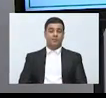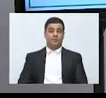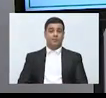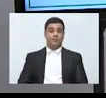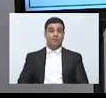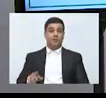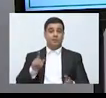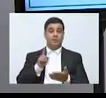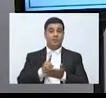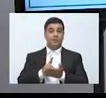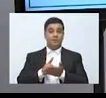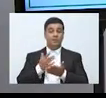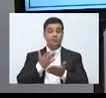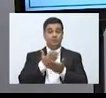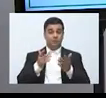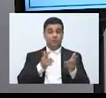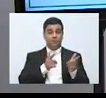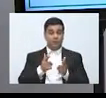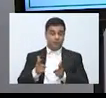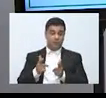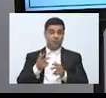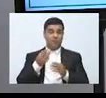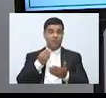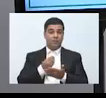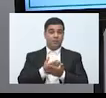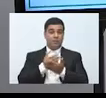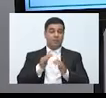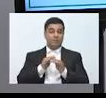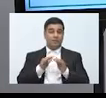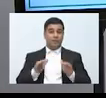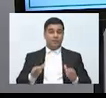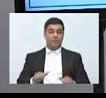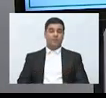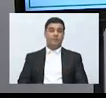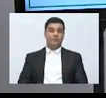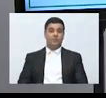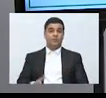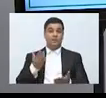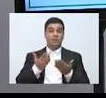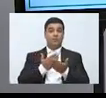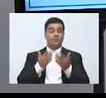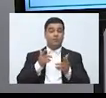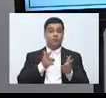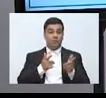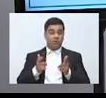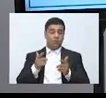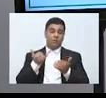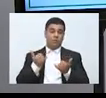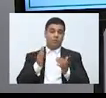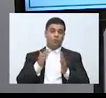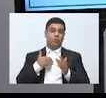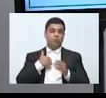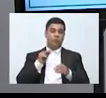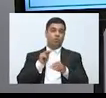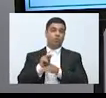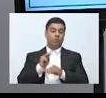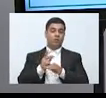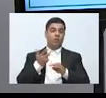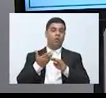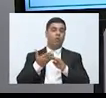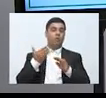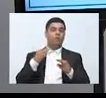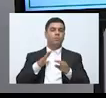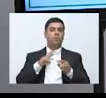Дарсга тайёрмисиз, азиз ўқувчилар? Тайёр бўлсангиз, биз демак олдинги